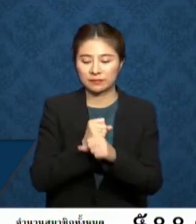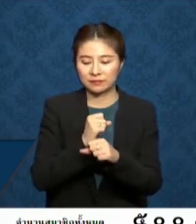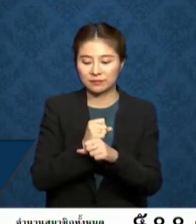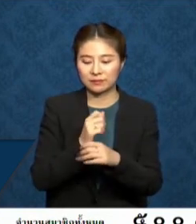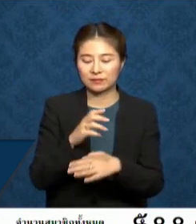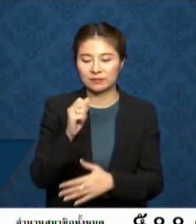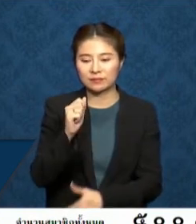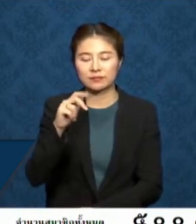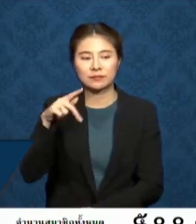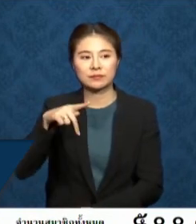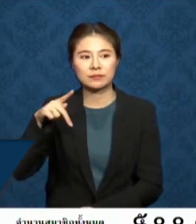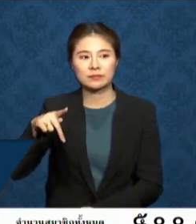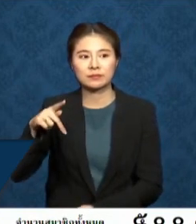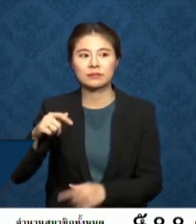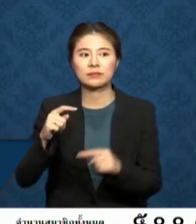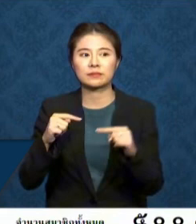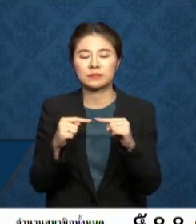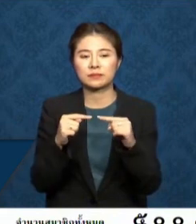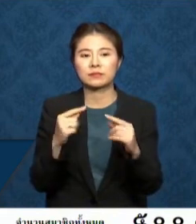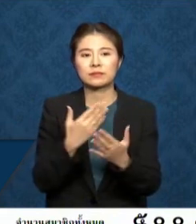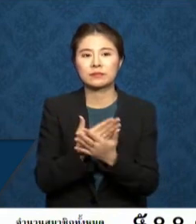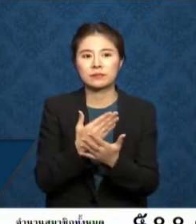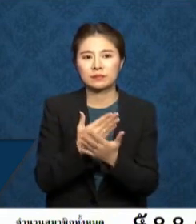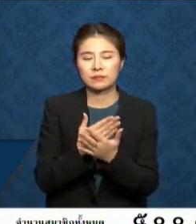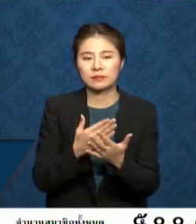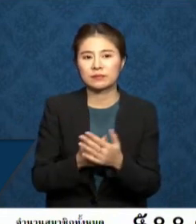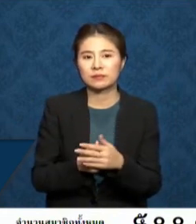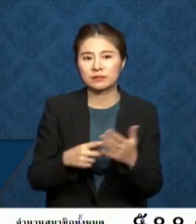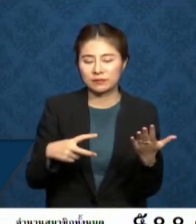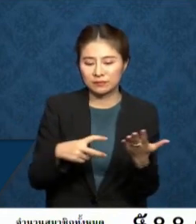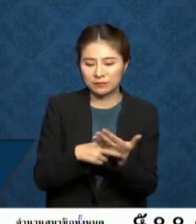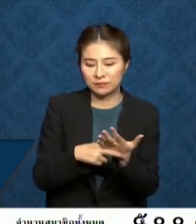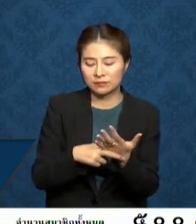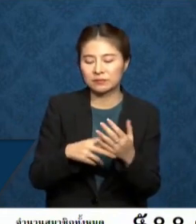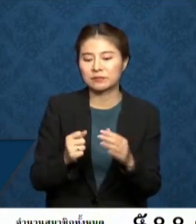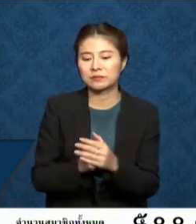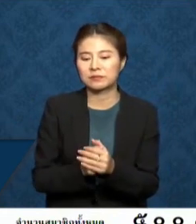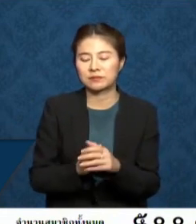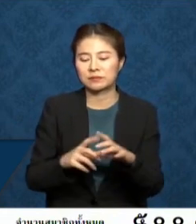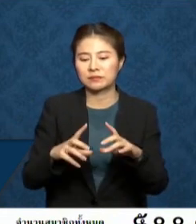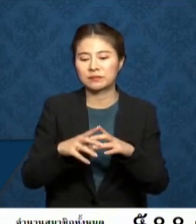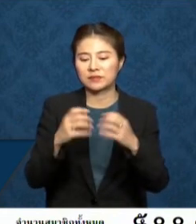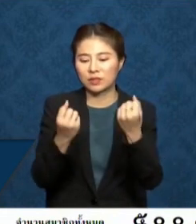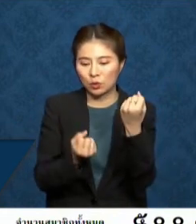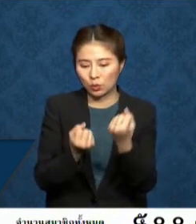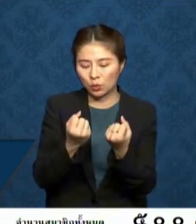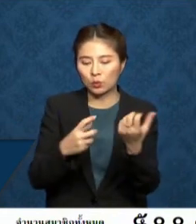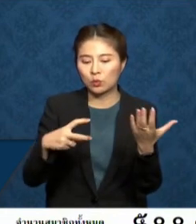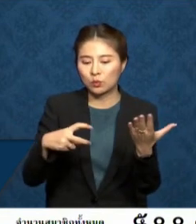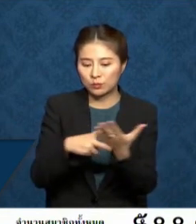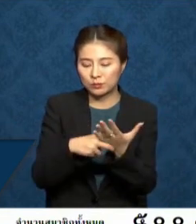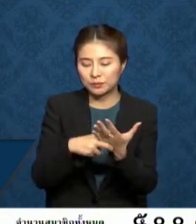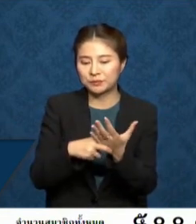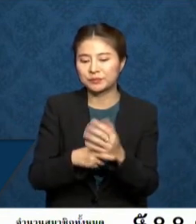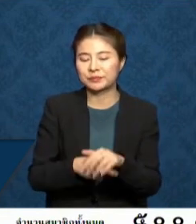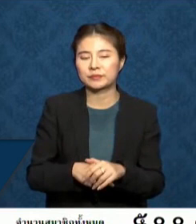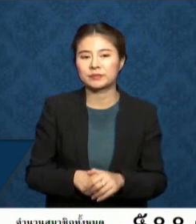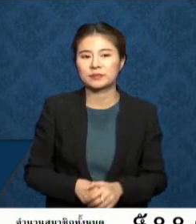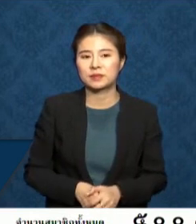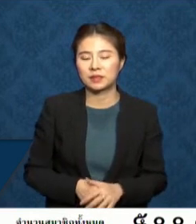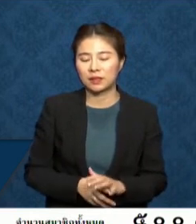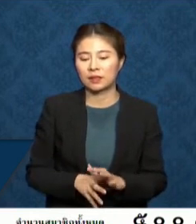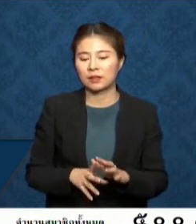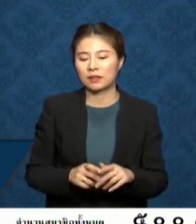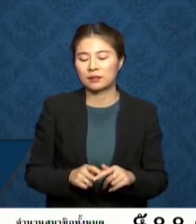มือน wallet ในมือถือนะครับไว้สำหรับเก็บตั๋วเก็บบัตรโดยสารบัตรค่าบัตรเข้าสถานที่ท่องเที่ยวต่างๆนะ